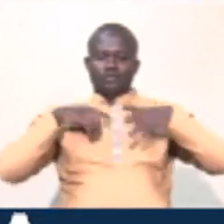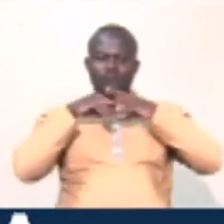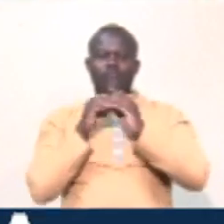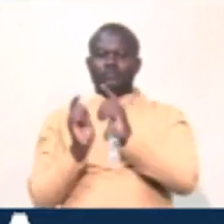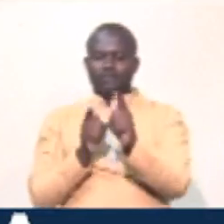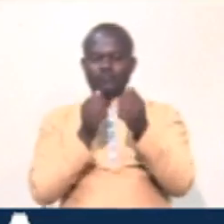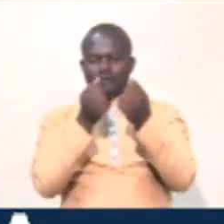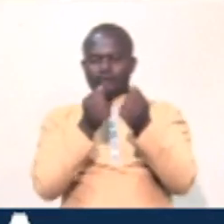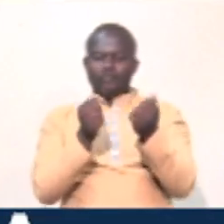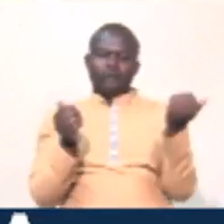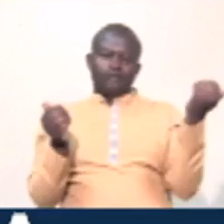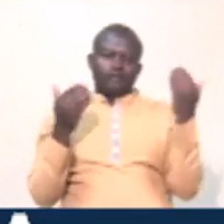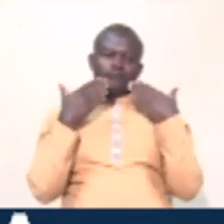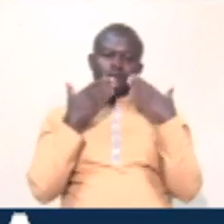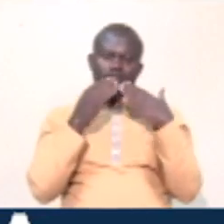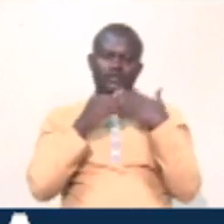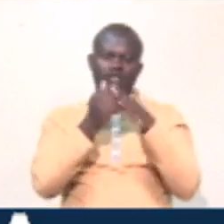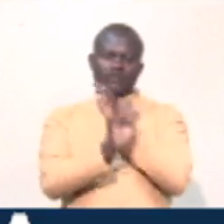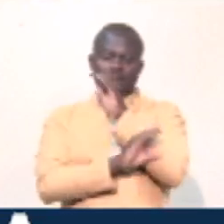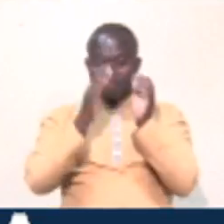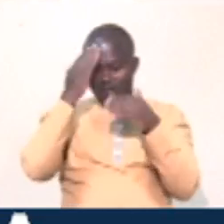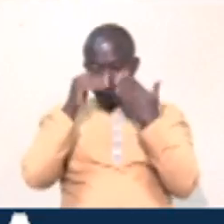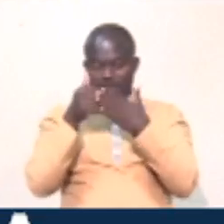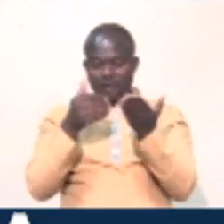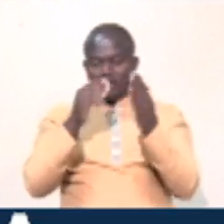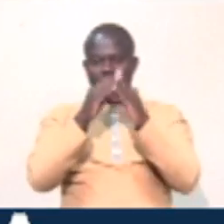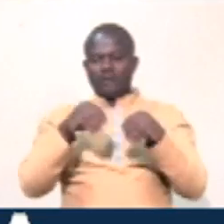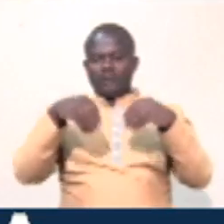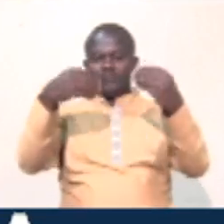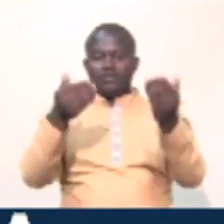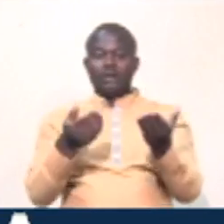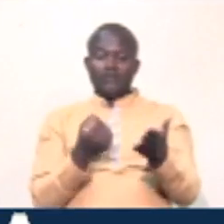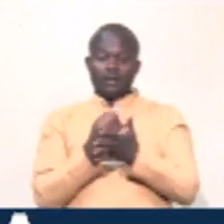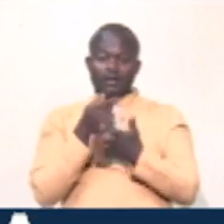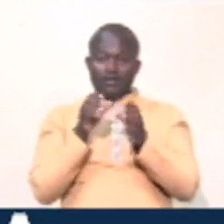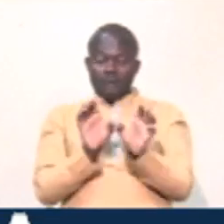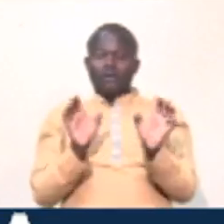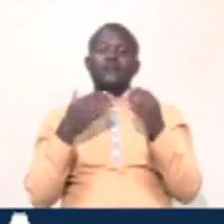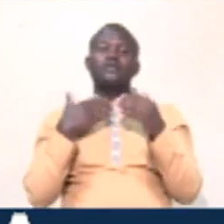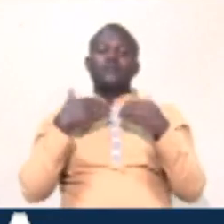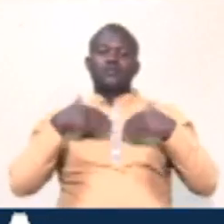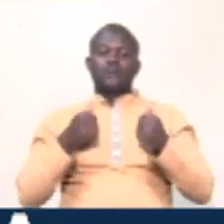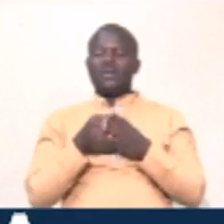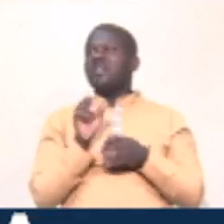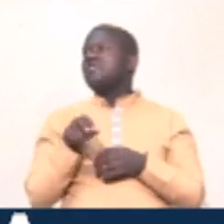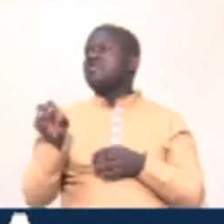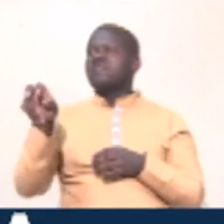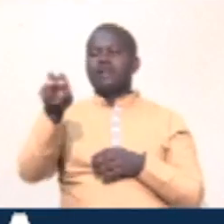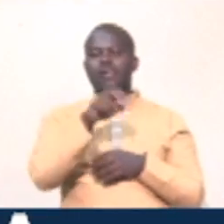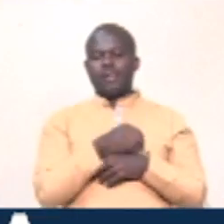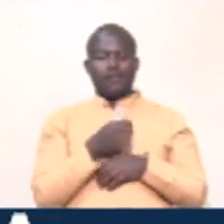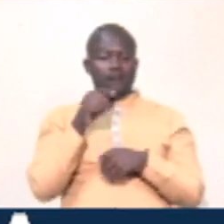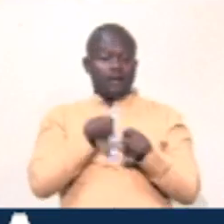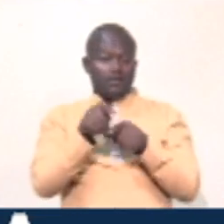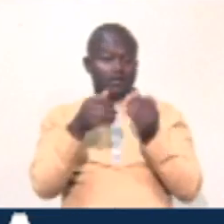uru rugamba, igikorwa bashimira ubuyobozi bw'igihugu kuko amacumbi bahawe ngo yatumye batandukana n'ubuzima bwo gusembera. Nawe urabyumva,